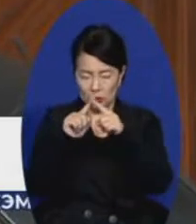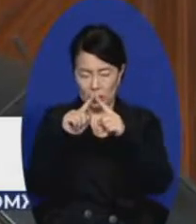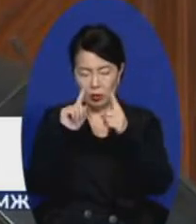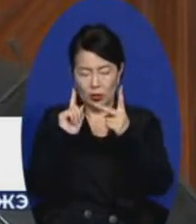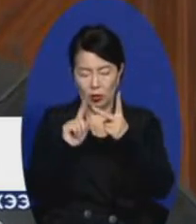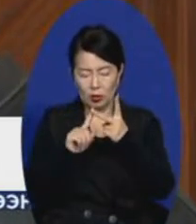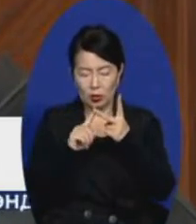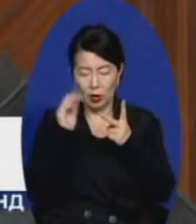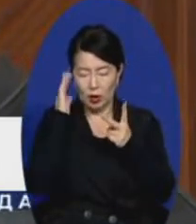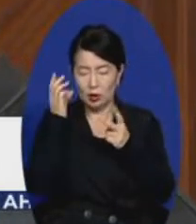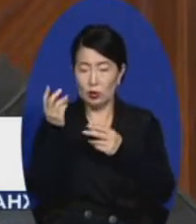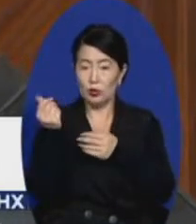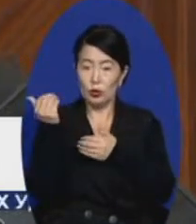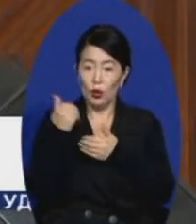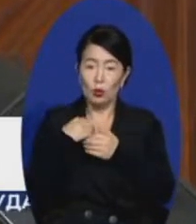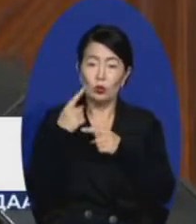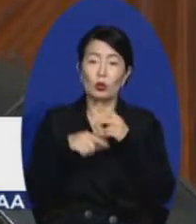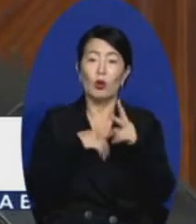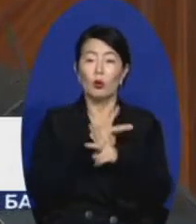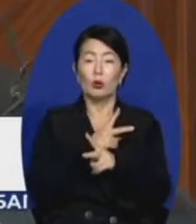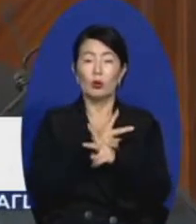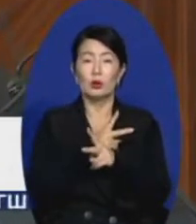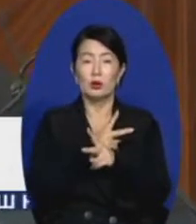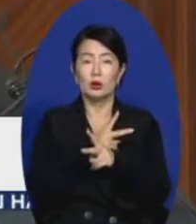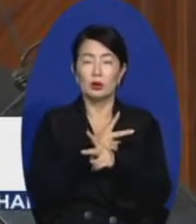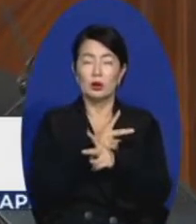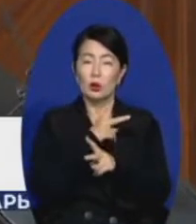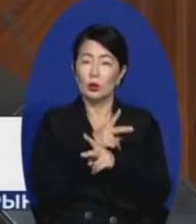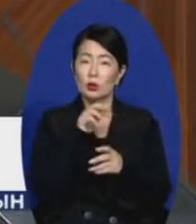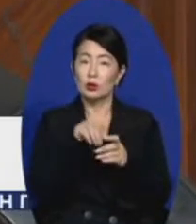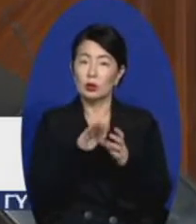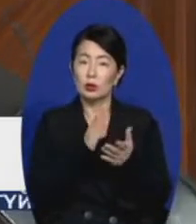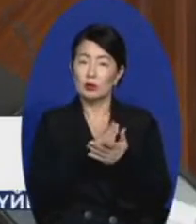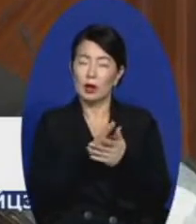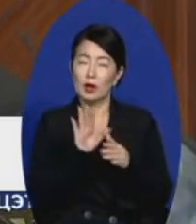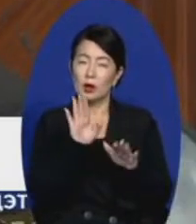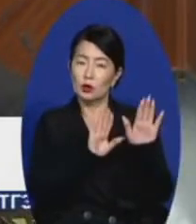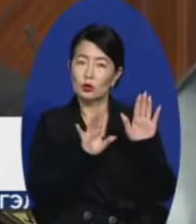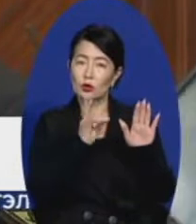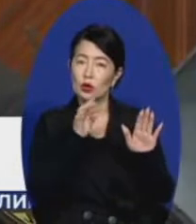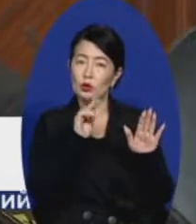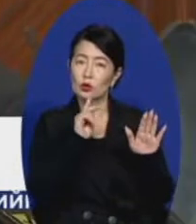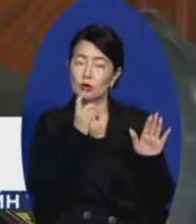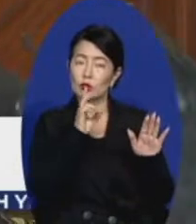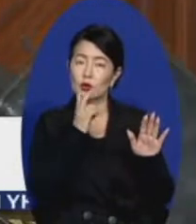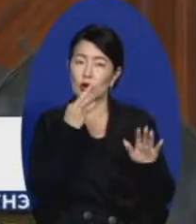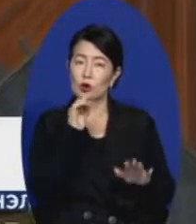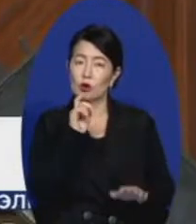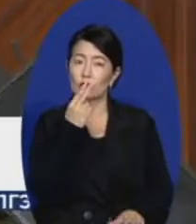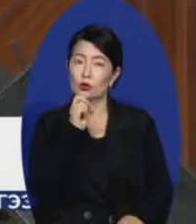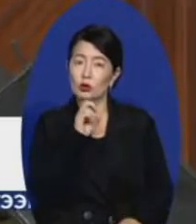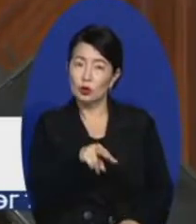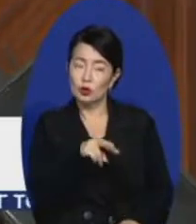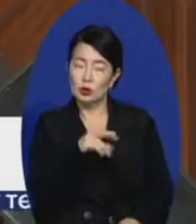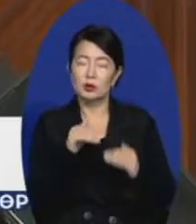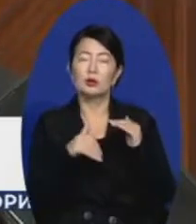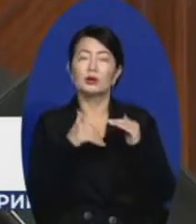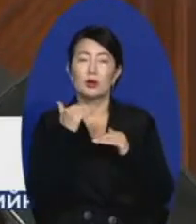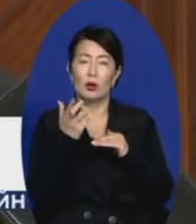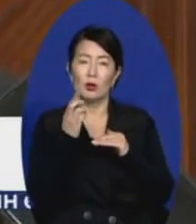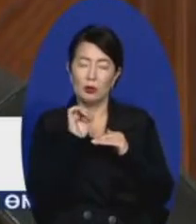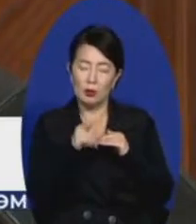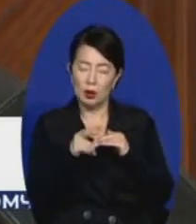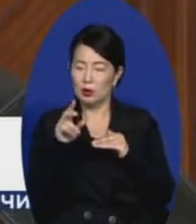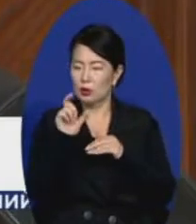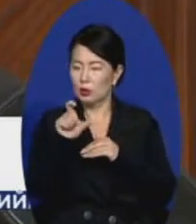хоёрдугаарт манай гадаадын хөрөнгө оруулалтын тухай хуулийг хуулинд байгаа тэр нөхцлүүдийг одоо нэг давуу байдлуудыг хөрөнгө